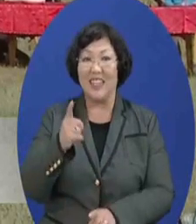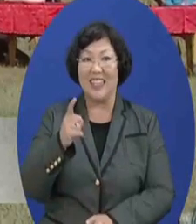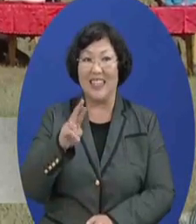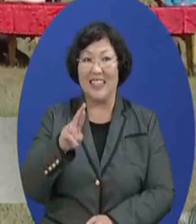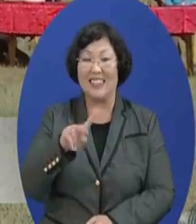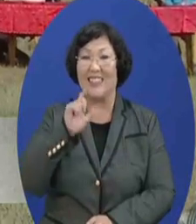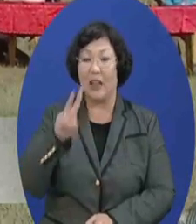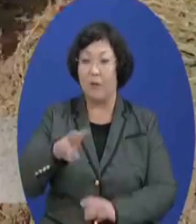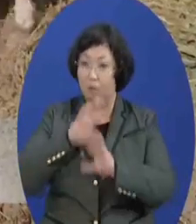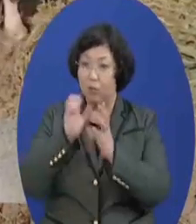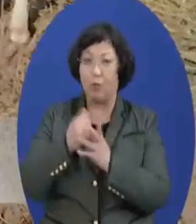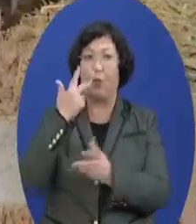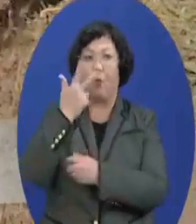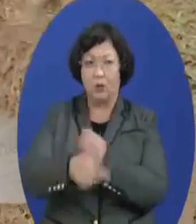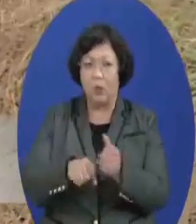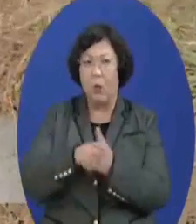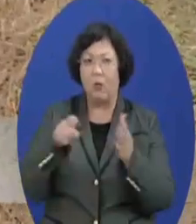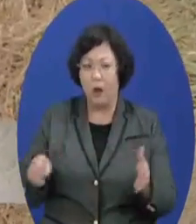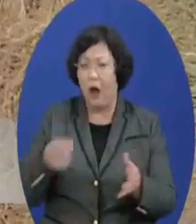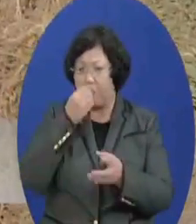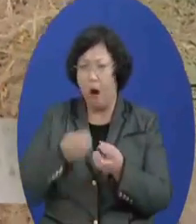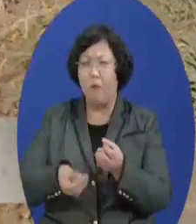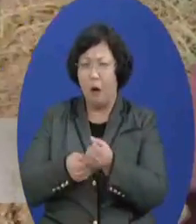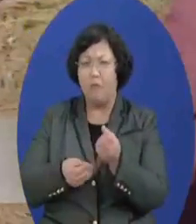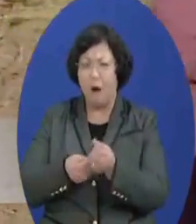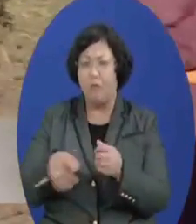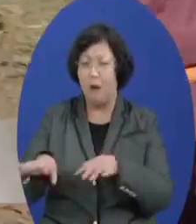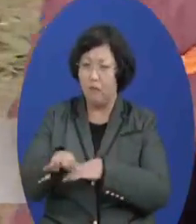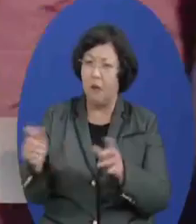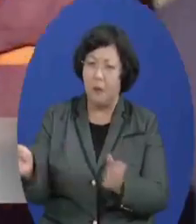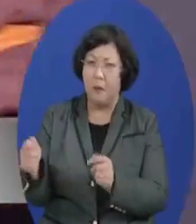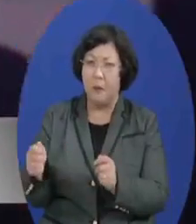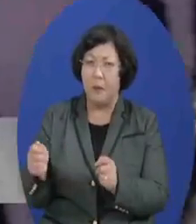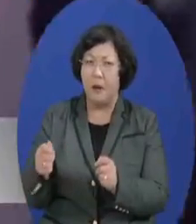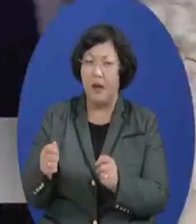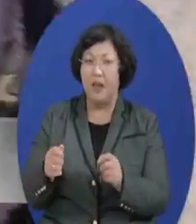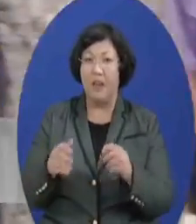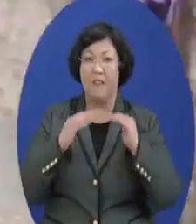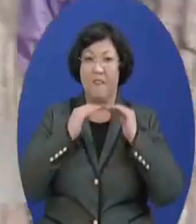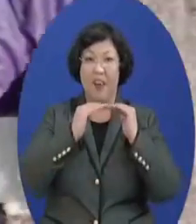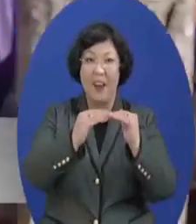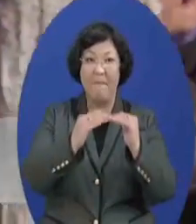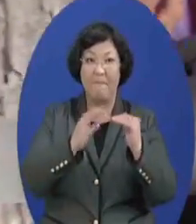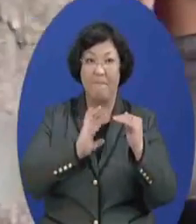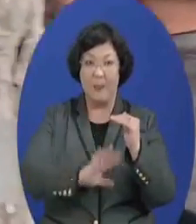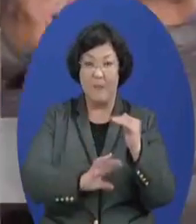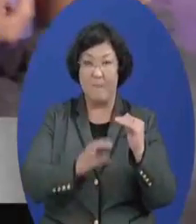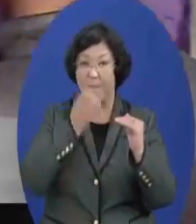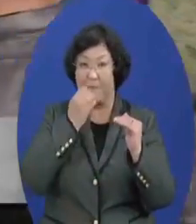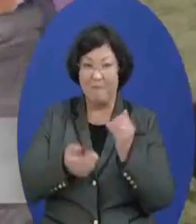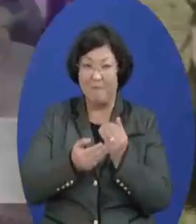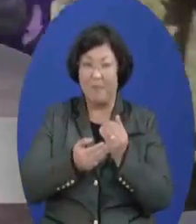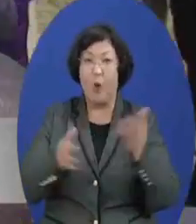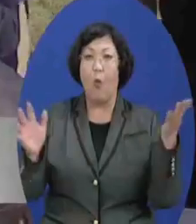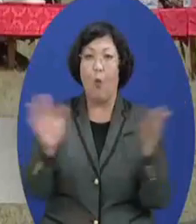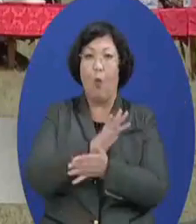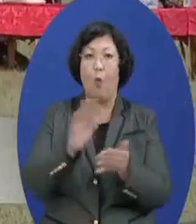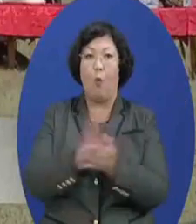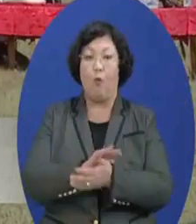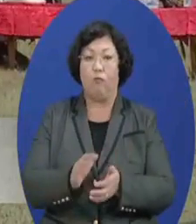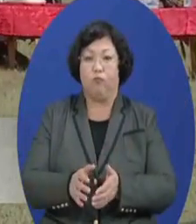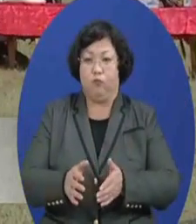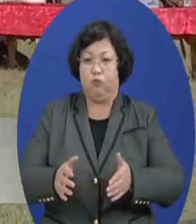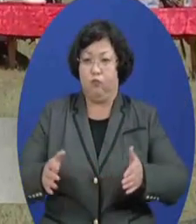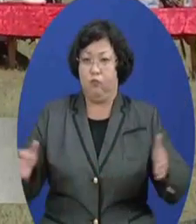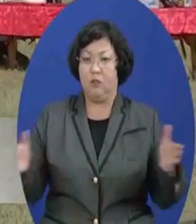авсан жилтэг 3 жил болдог. А тэгээд ингэ эрчимдсэн ингээд хагас тийжэлтэй болгоод эрэхтэй зэрэг бол өсөлт нь бол хамаагүй өөр байдаг юм